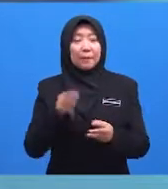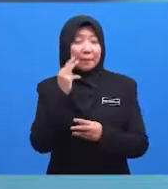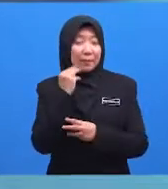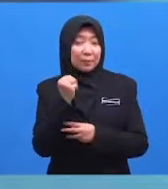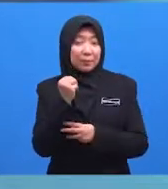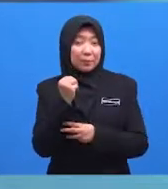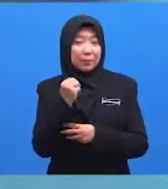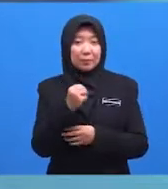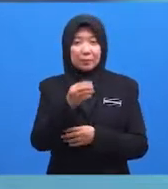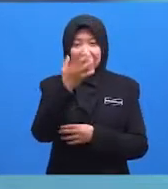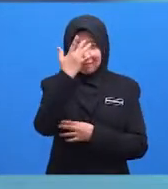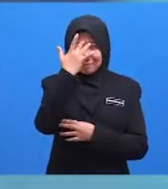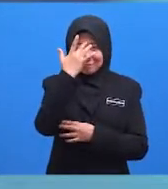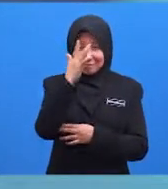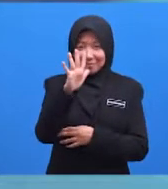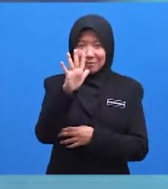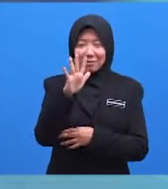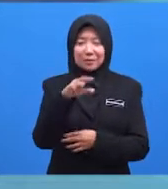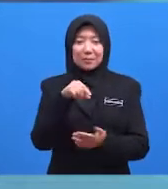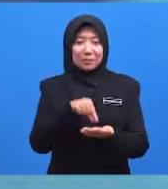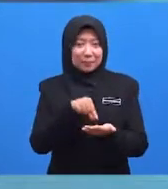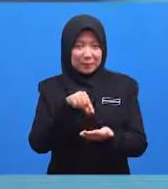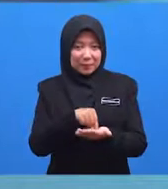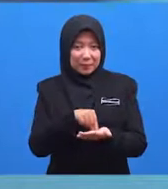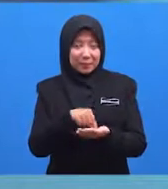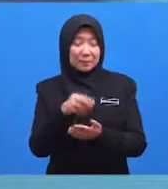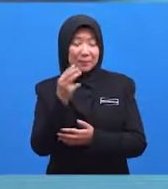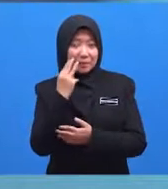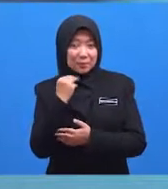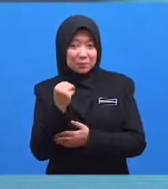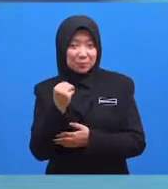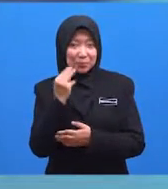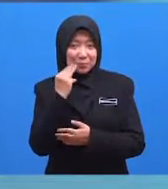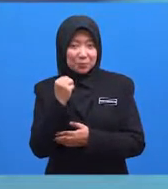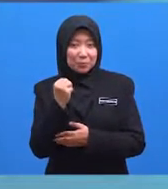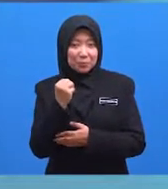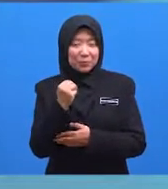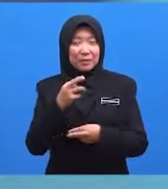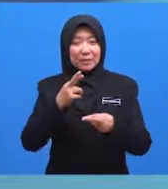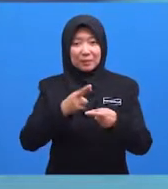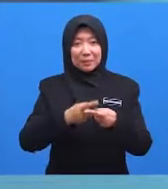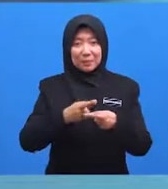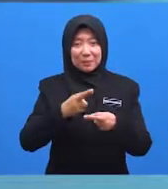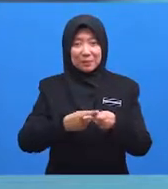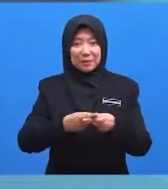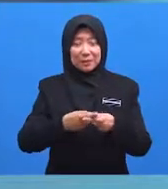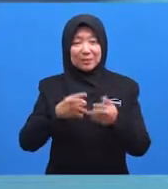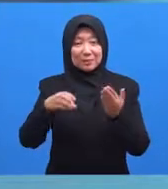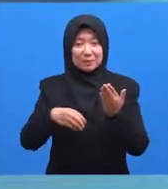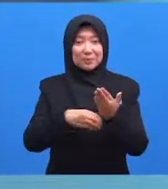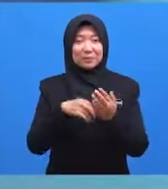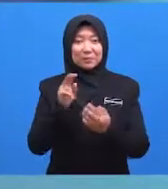Ya, pandai. Ayam, madu, rempah campuran.